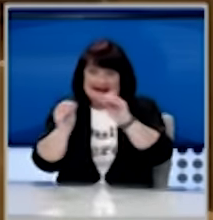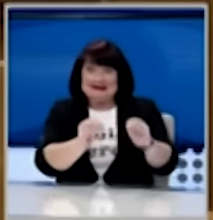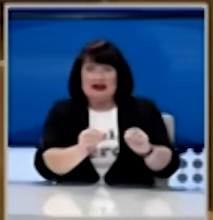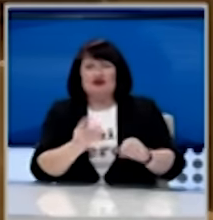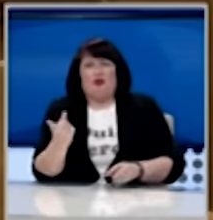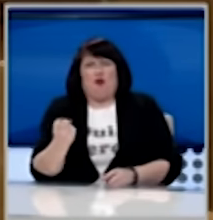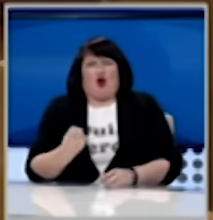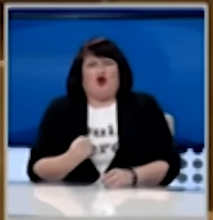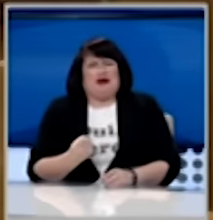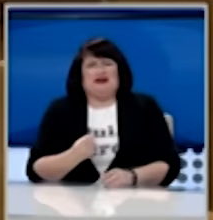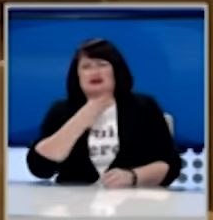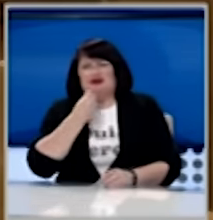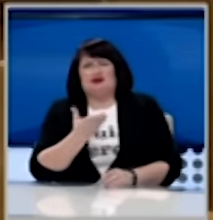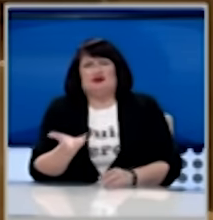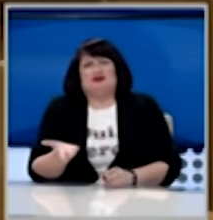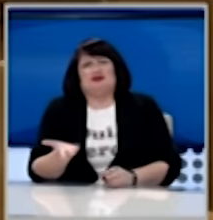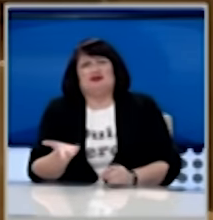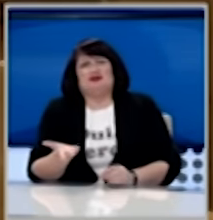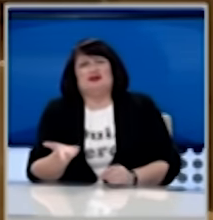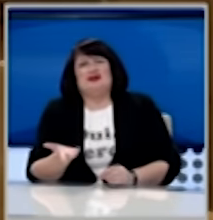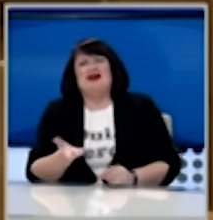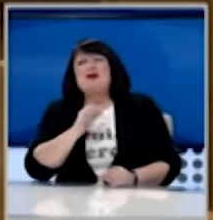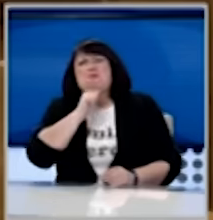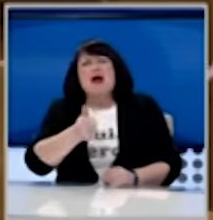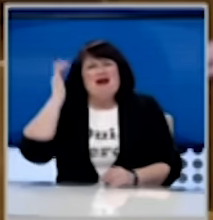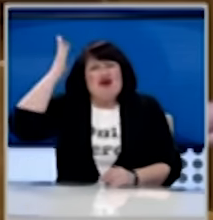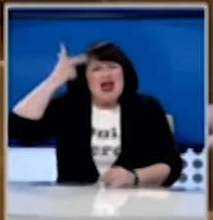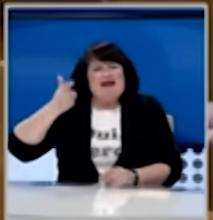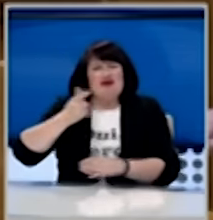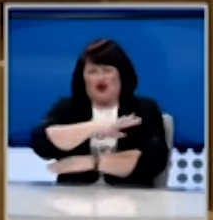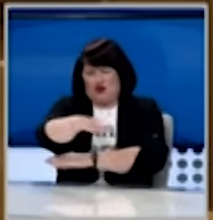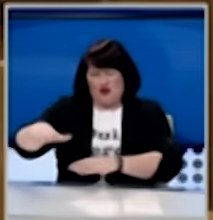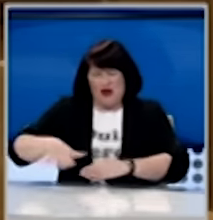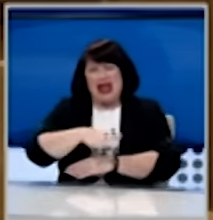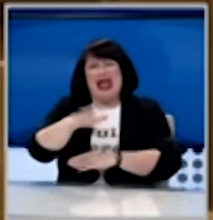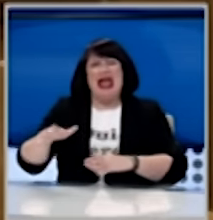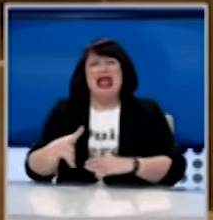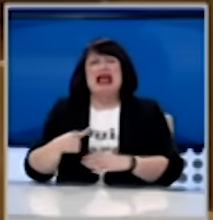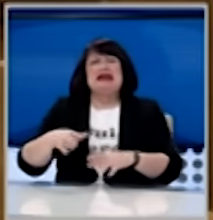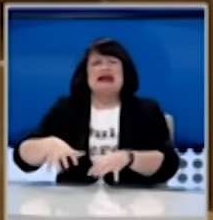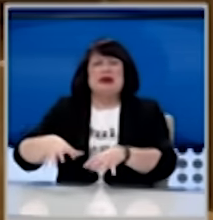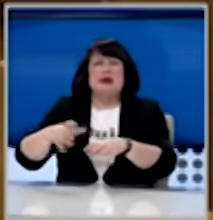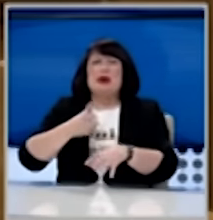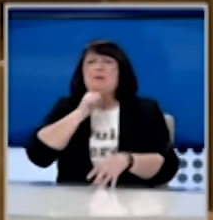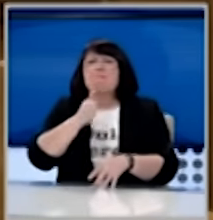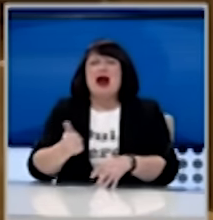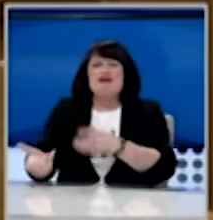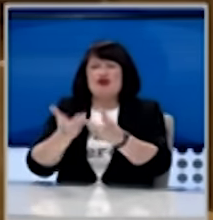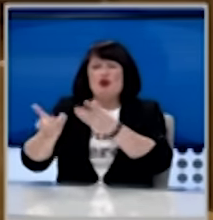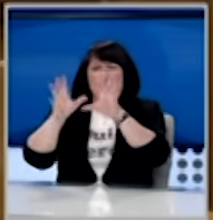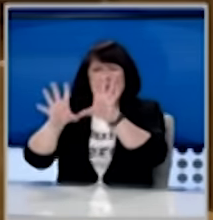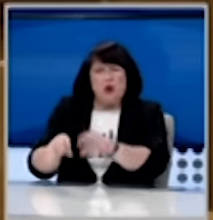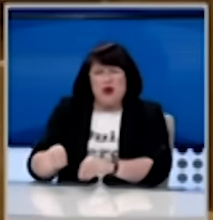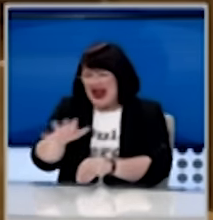απροκάλυπτα και με τα καμένα δασικά οικοσυστήματα του έβρου ακόμα να καπνίζουν πολλοί ορέγονται να